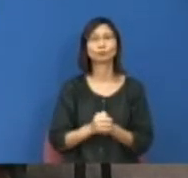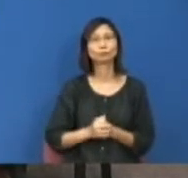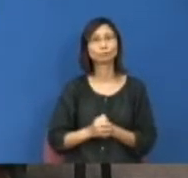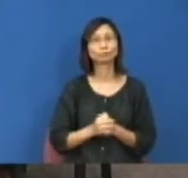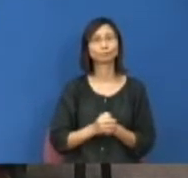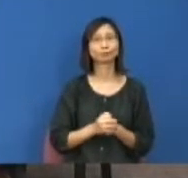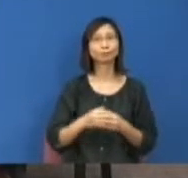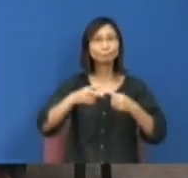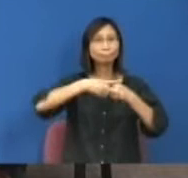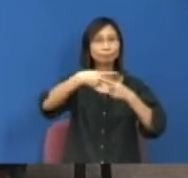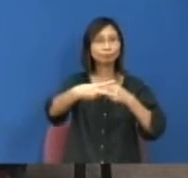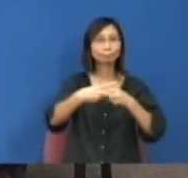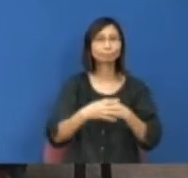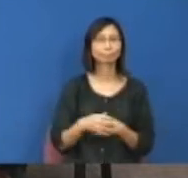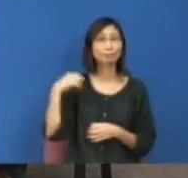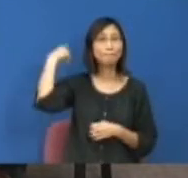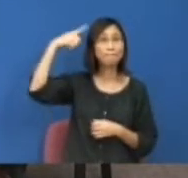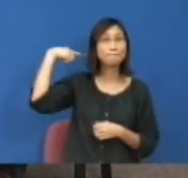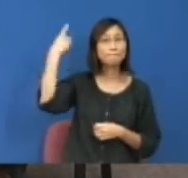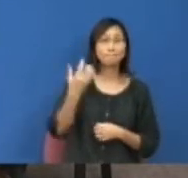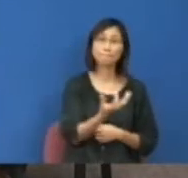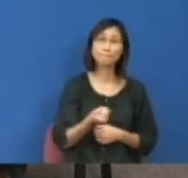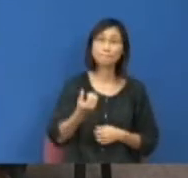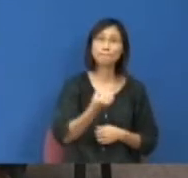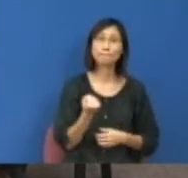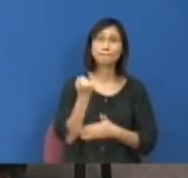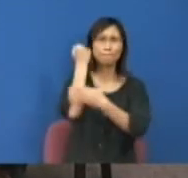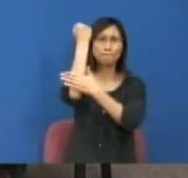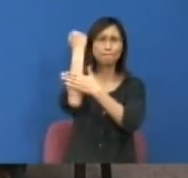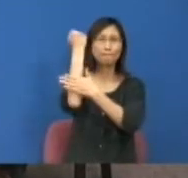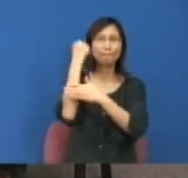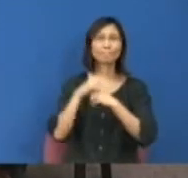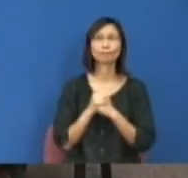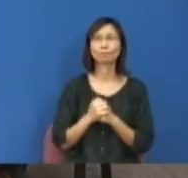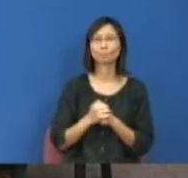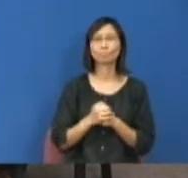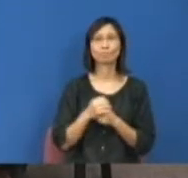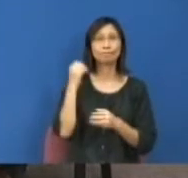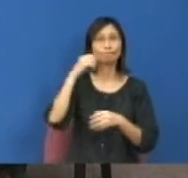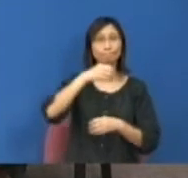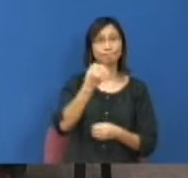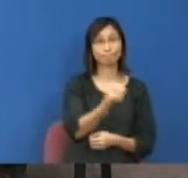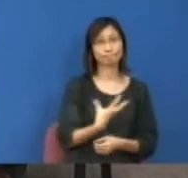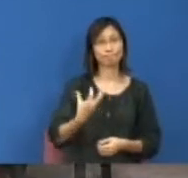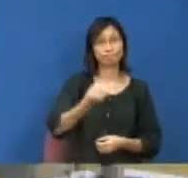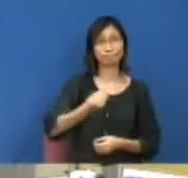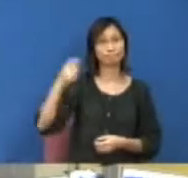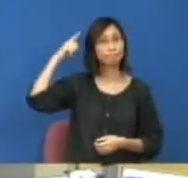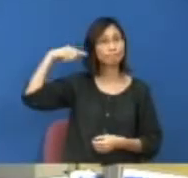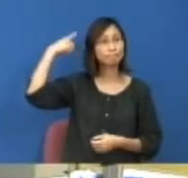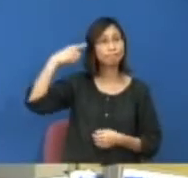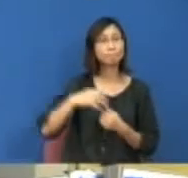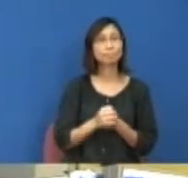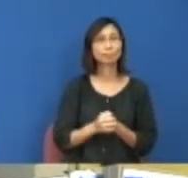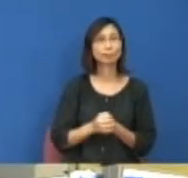實即係歐美嘅勇武抗爭係咪？入歐美嘅示威抗爭，咁用咗勇